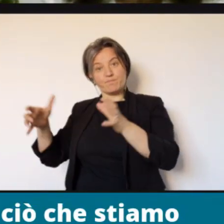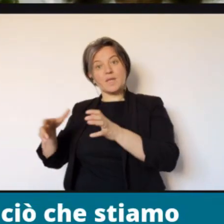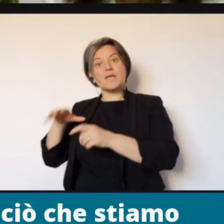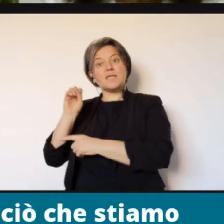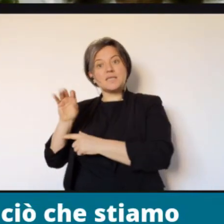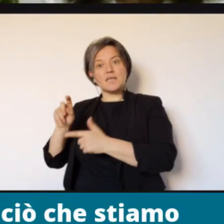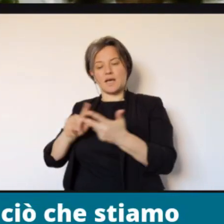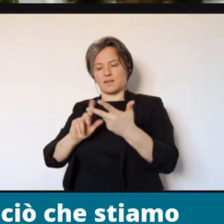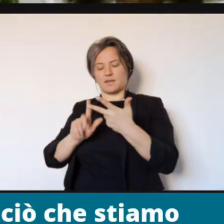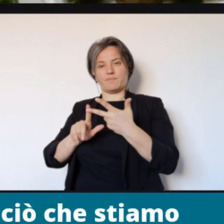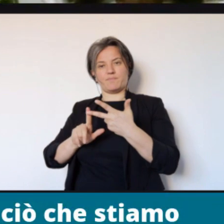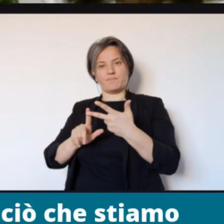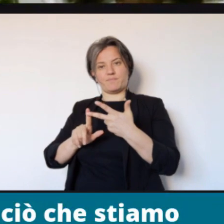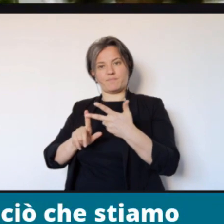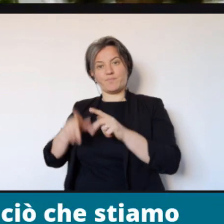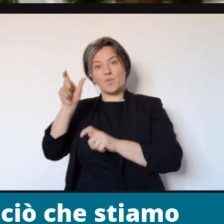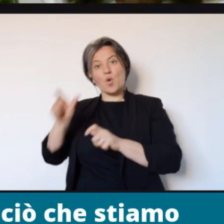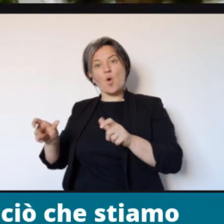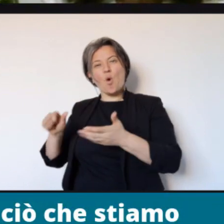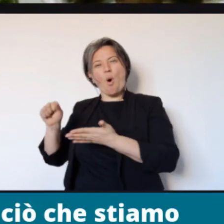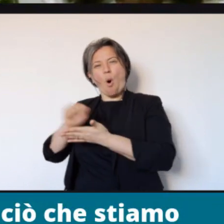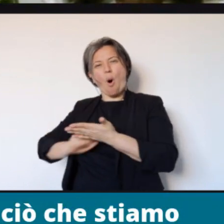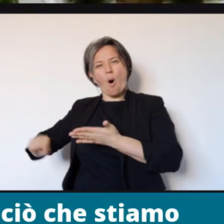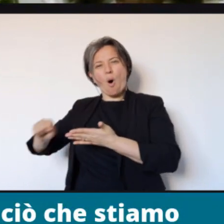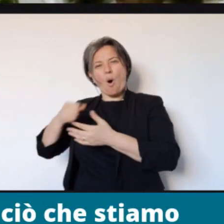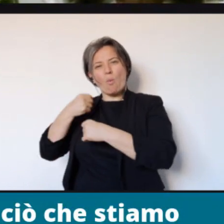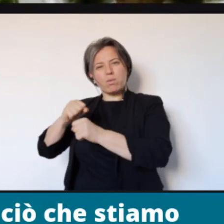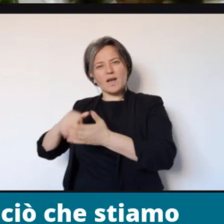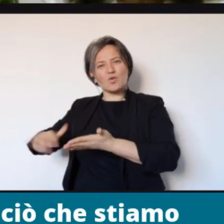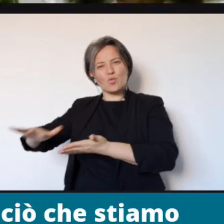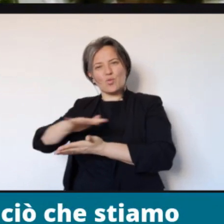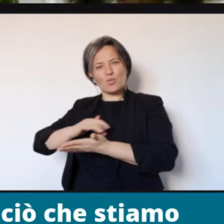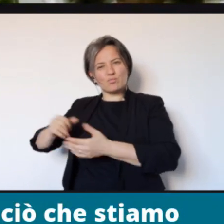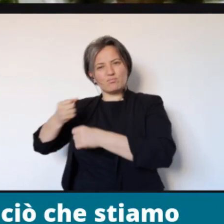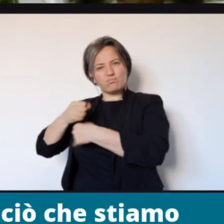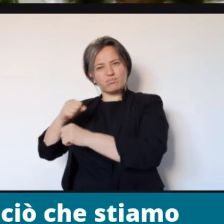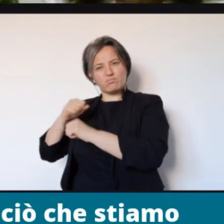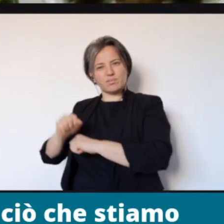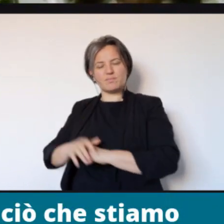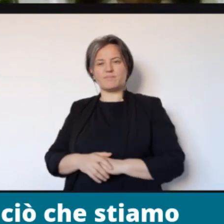insegnanti, operatori ecologici,